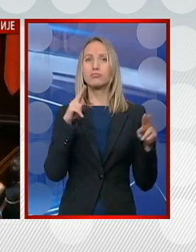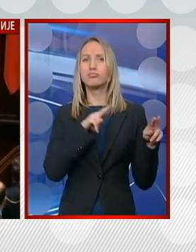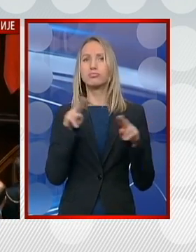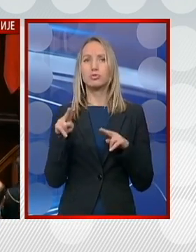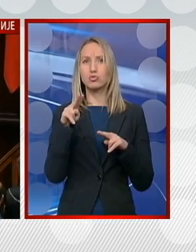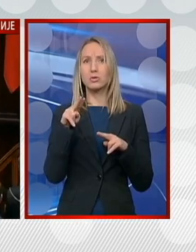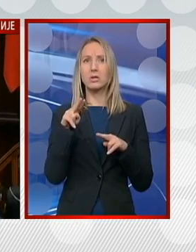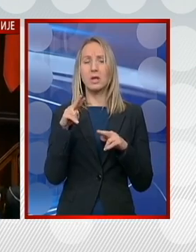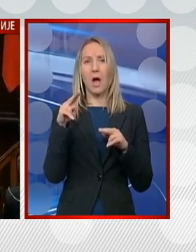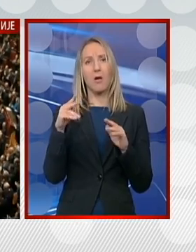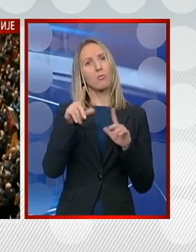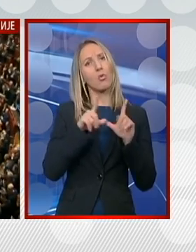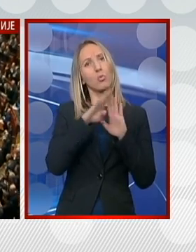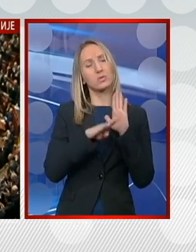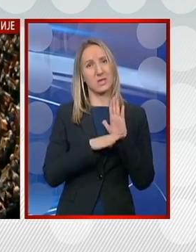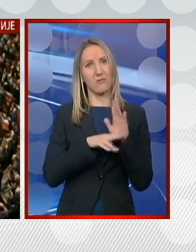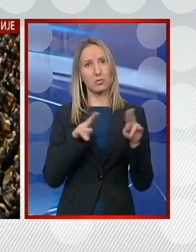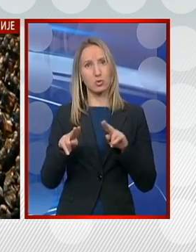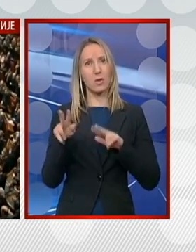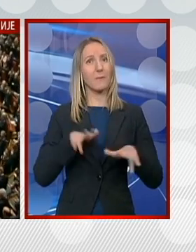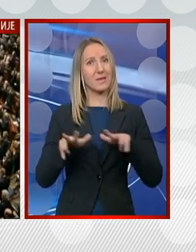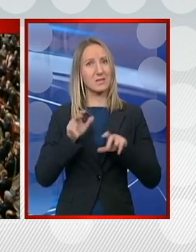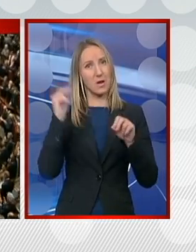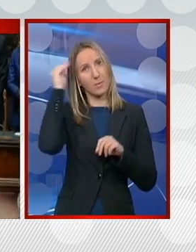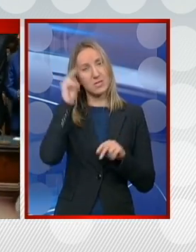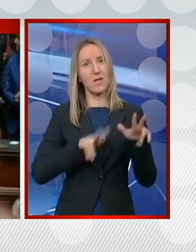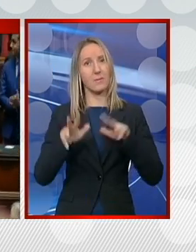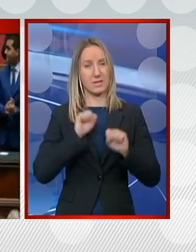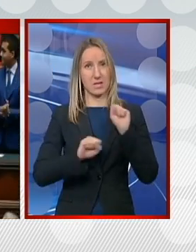suda, ministar obrazovanja i ministar odbrane.